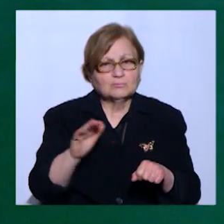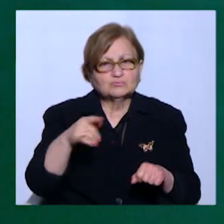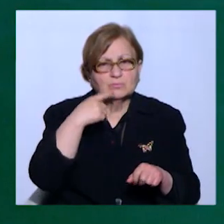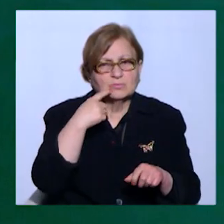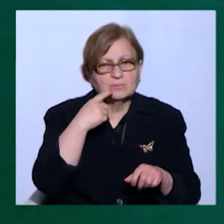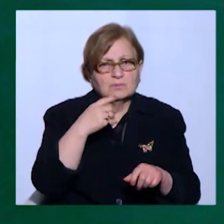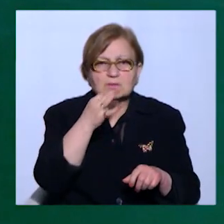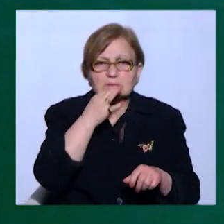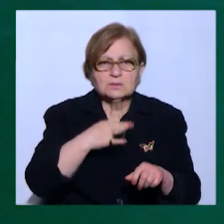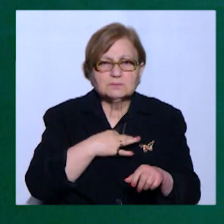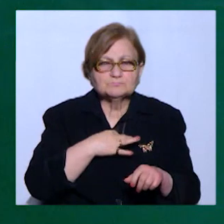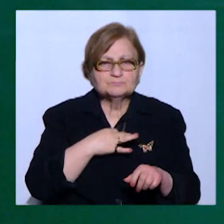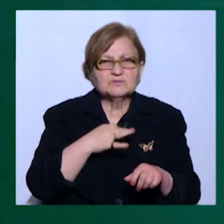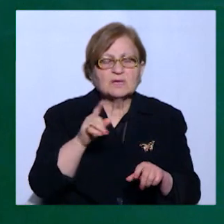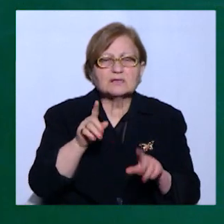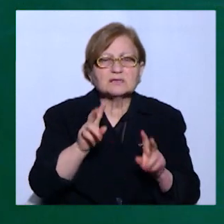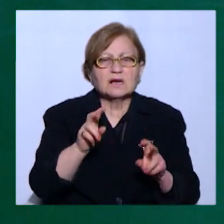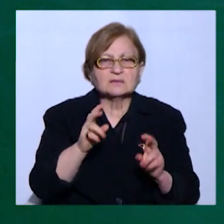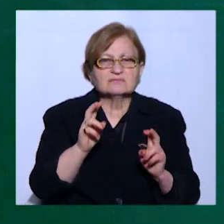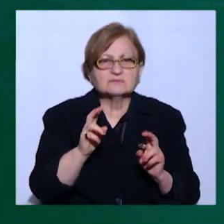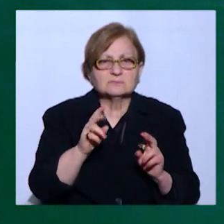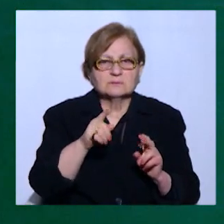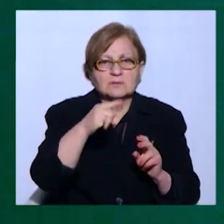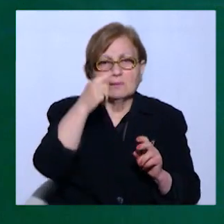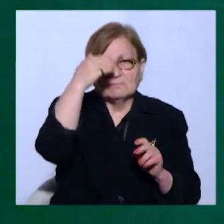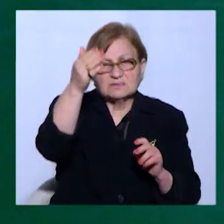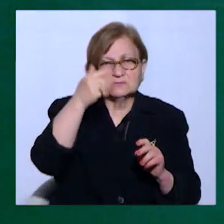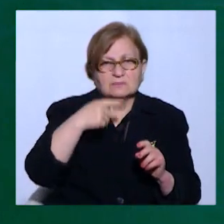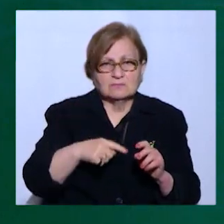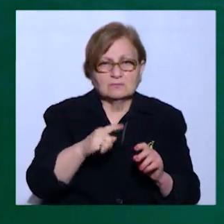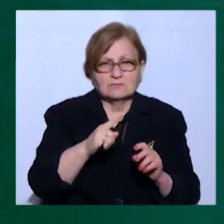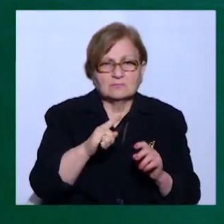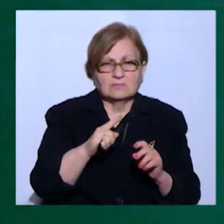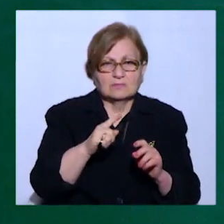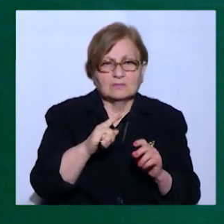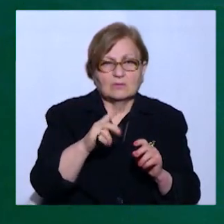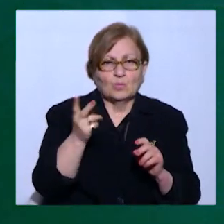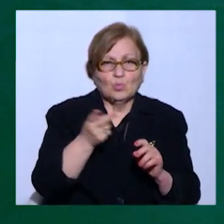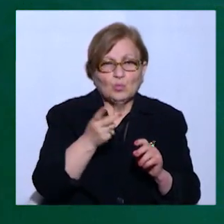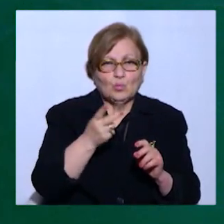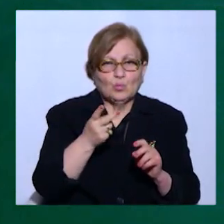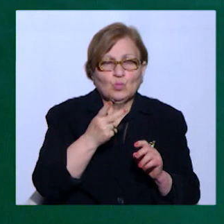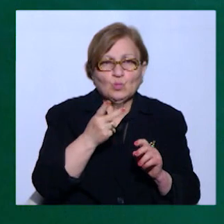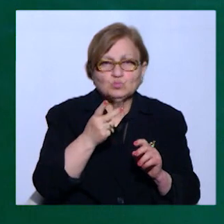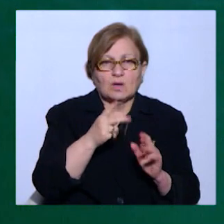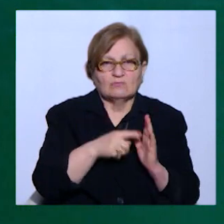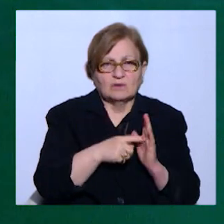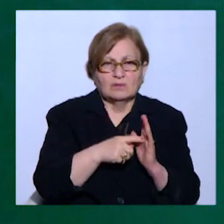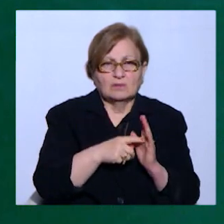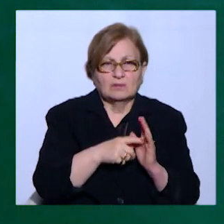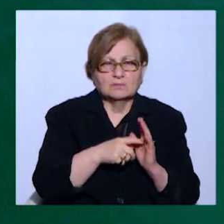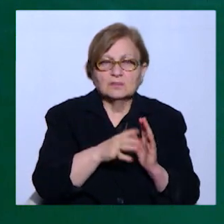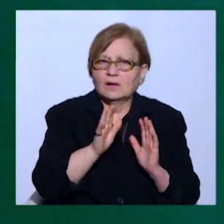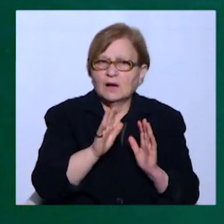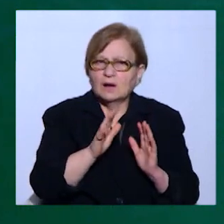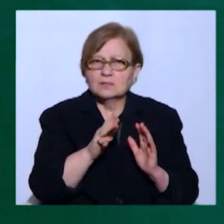აბა მითხარი წილადის ძირითადი თვისება, წილადის მრიცხველი და მნიშვნელი უნდა გავამოთ. რატომ უნდა, კაცო? არაფერიც არ უნდა. ეს წილადი თავისთვის